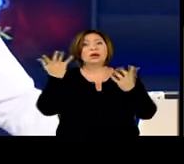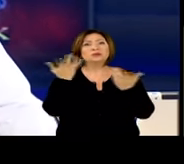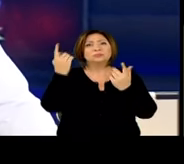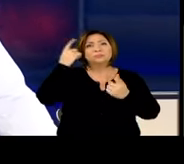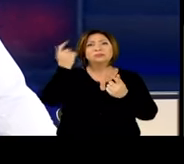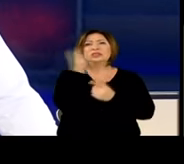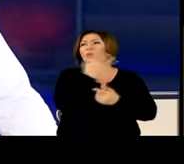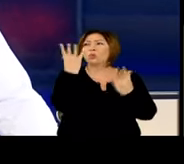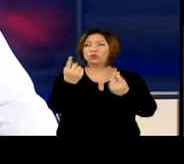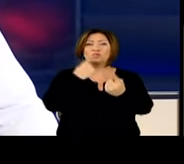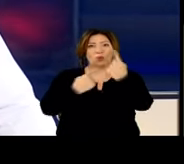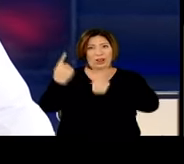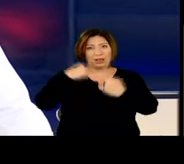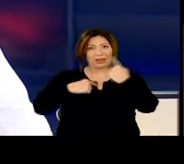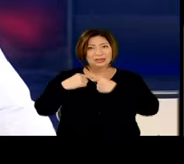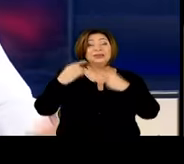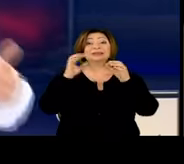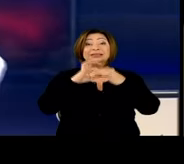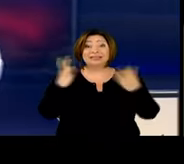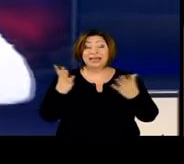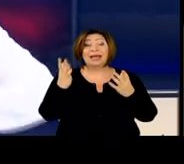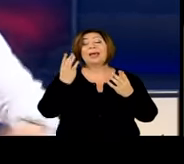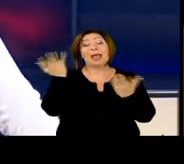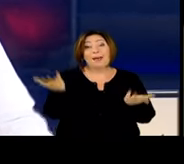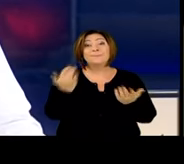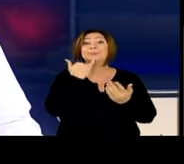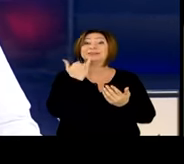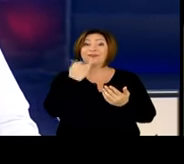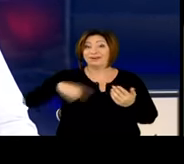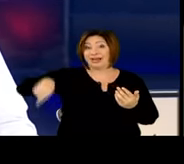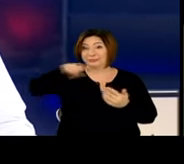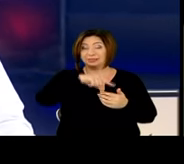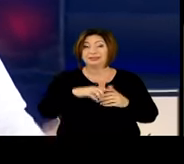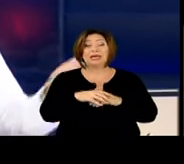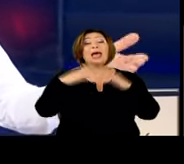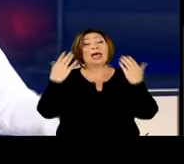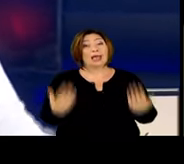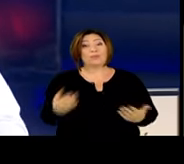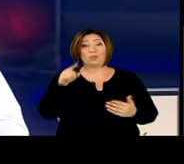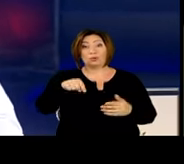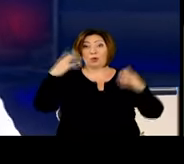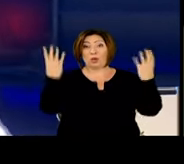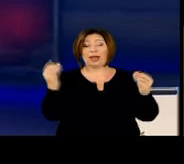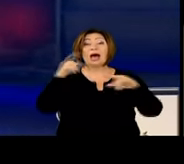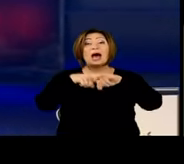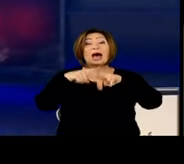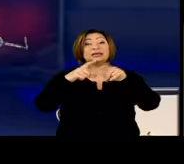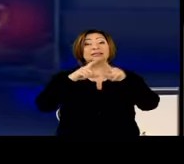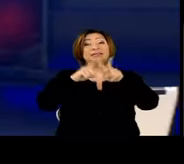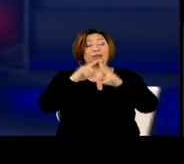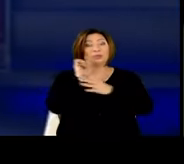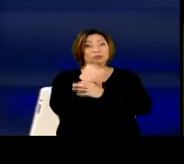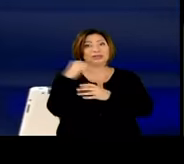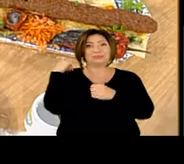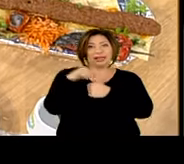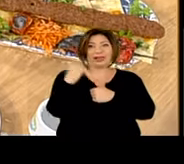olduğunuzu söyleyin. Çünkü hem misafirlerimiz hem de burada bulunan Hasan ustamız ki şimdi